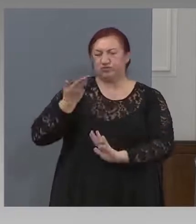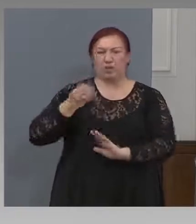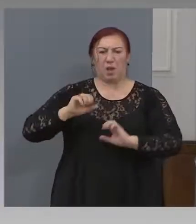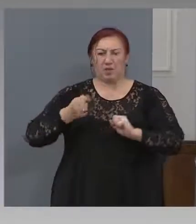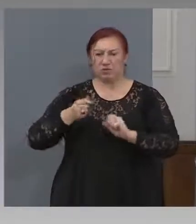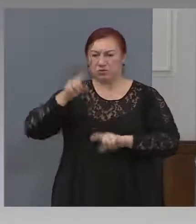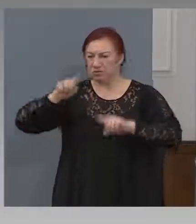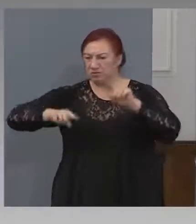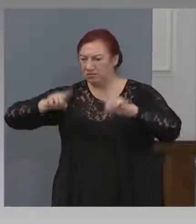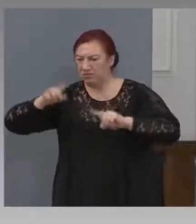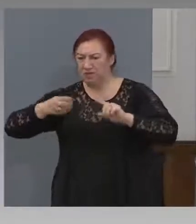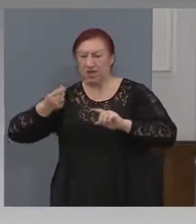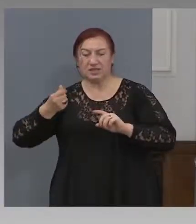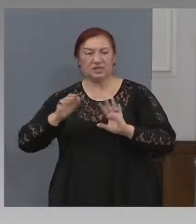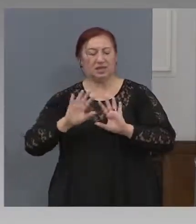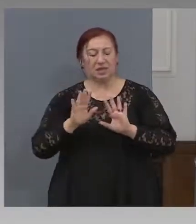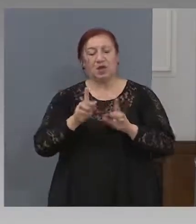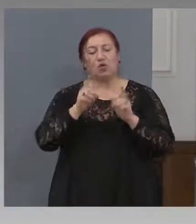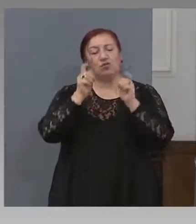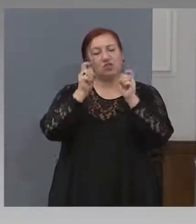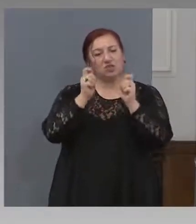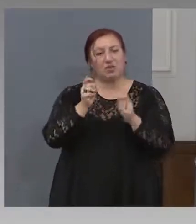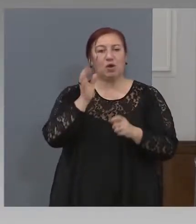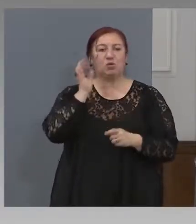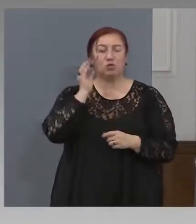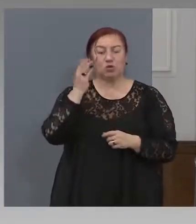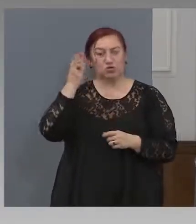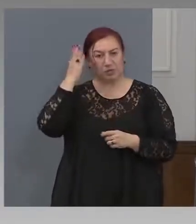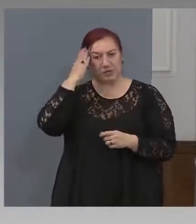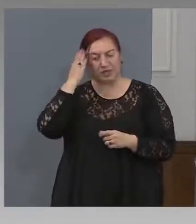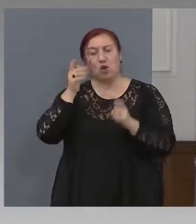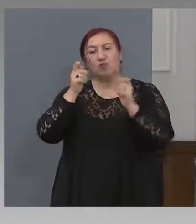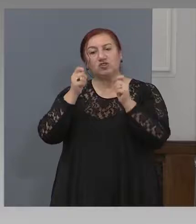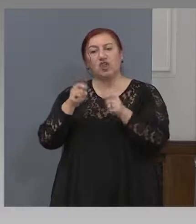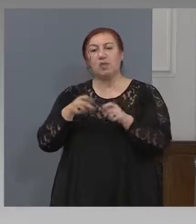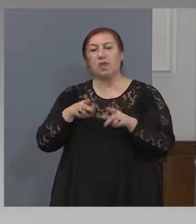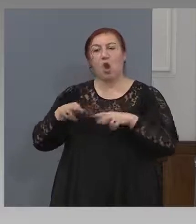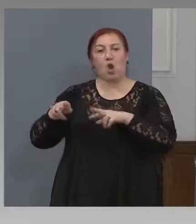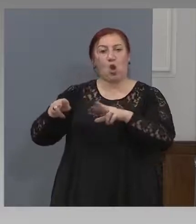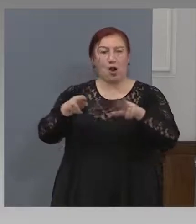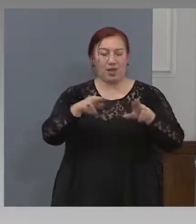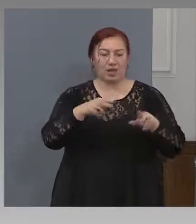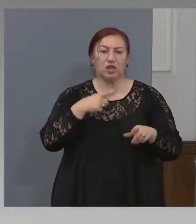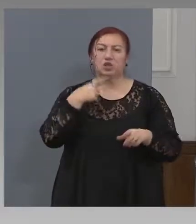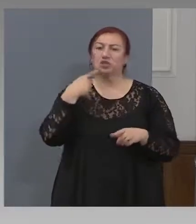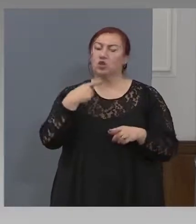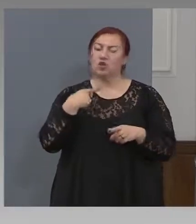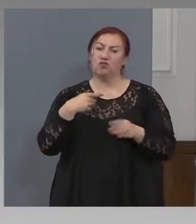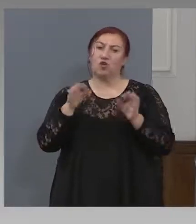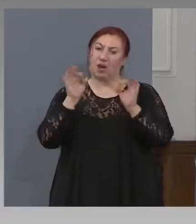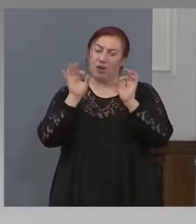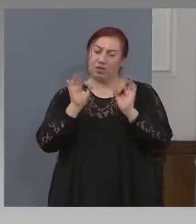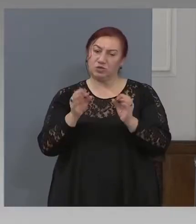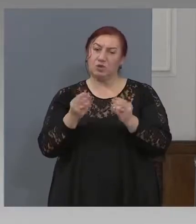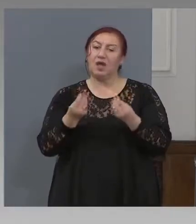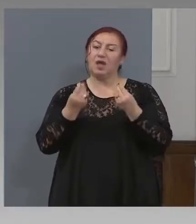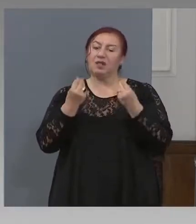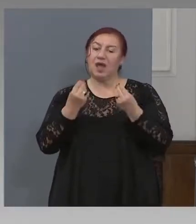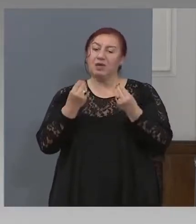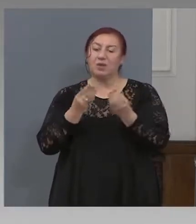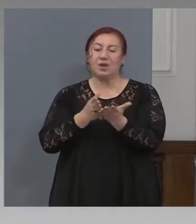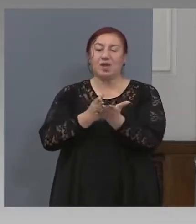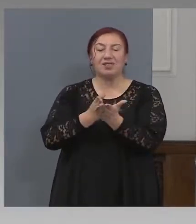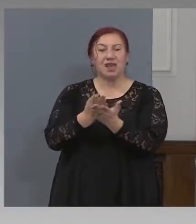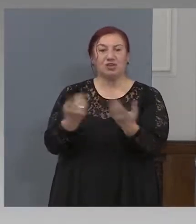министър. Уважаеми колеги, ще отговоря принципно на този въпрос. Най-добрият инструмент срещу